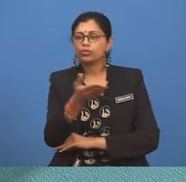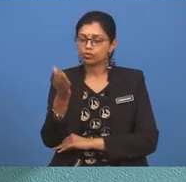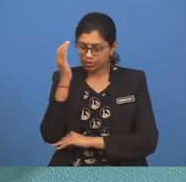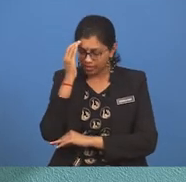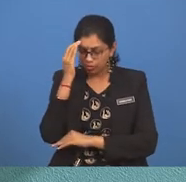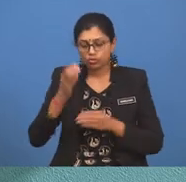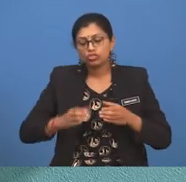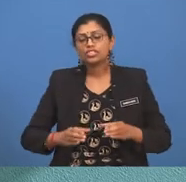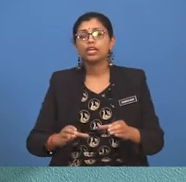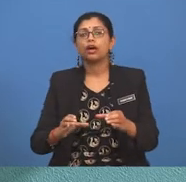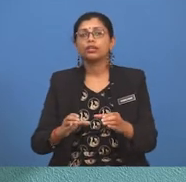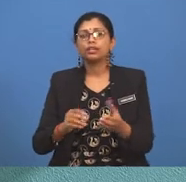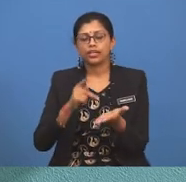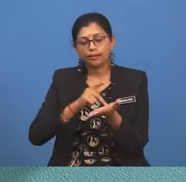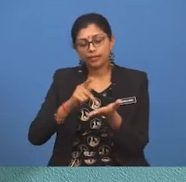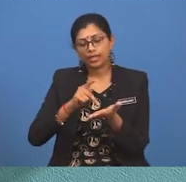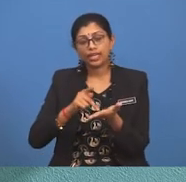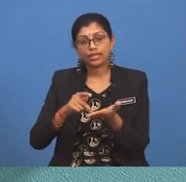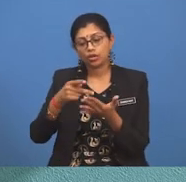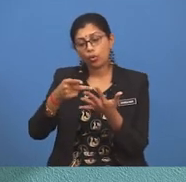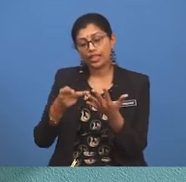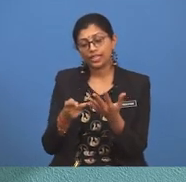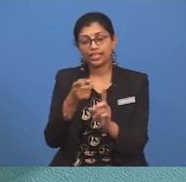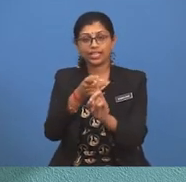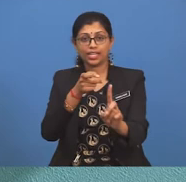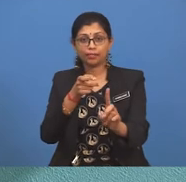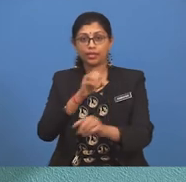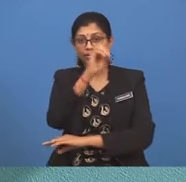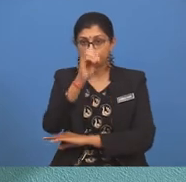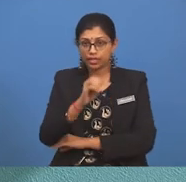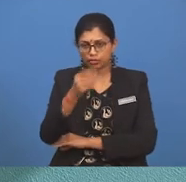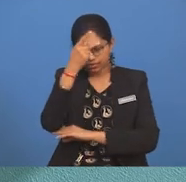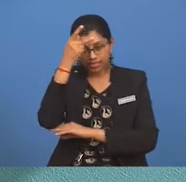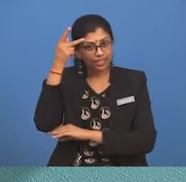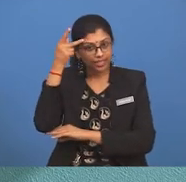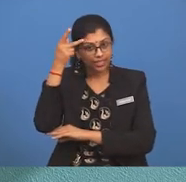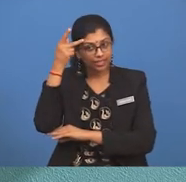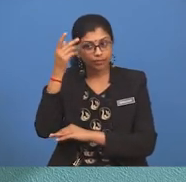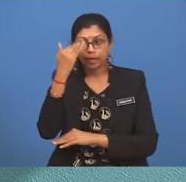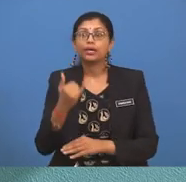suatu kuantiti daripada peratus, kerana